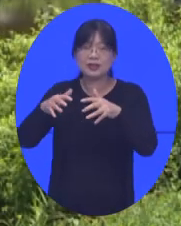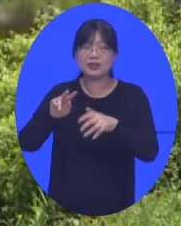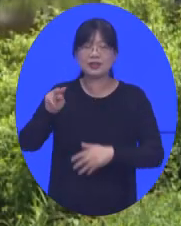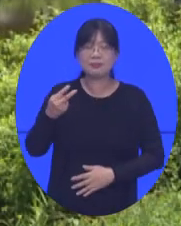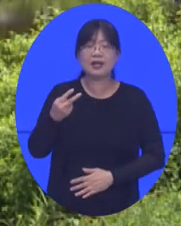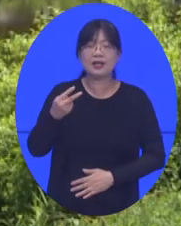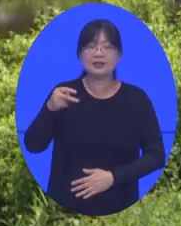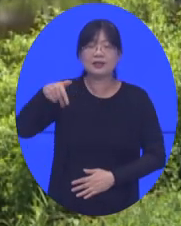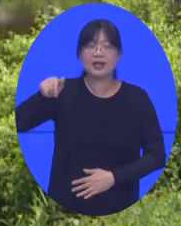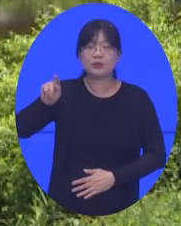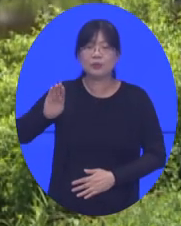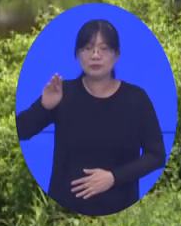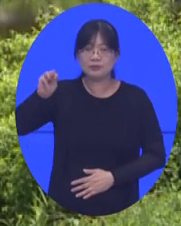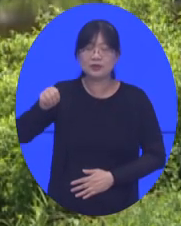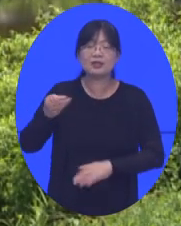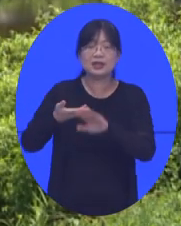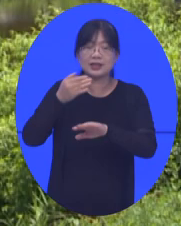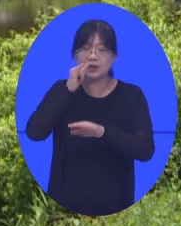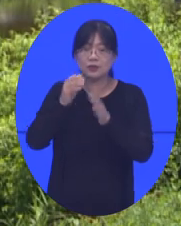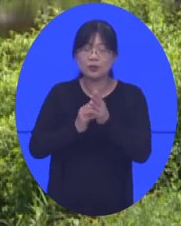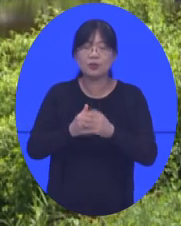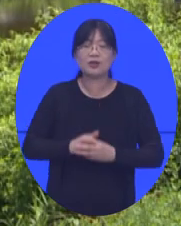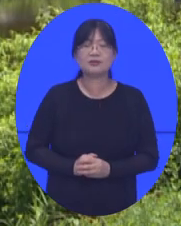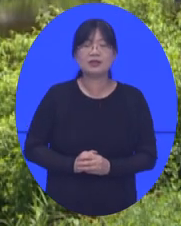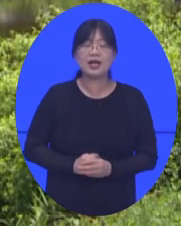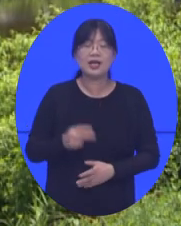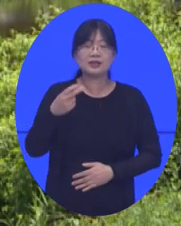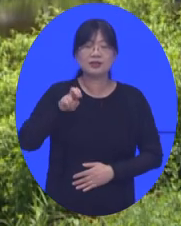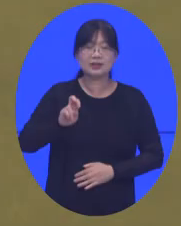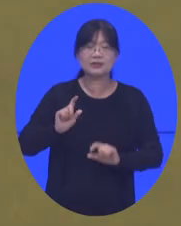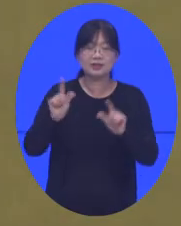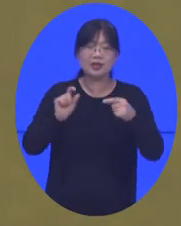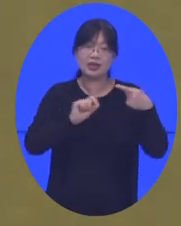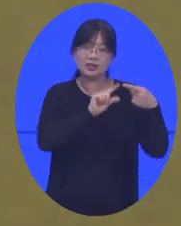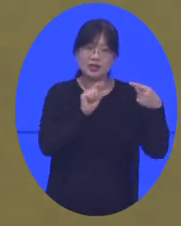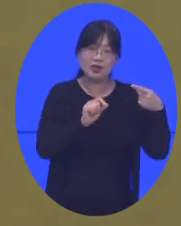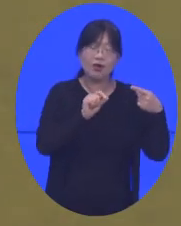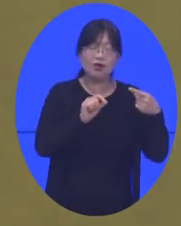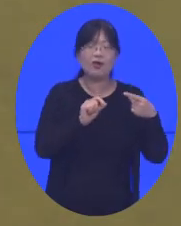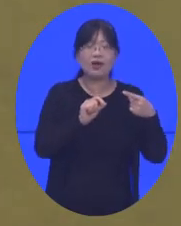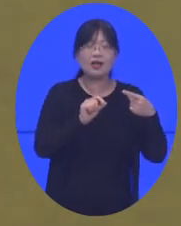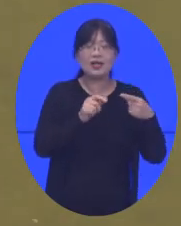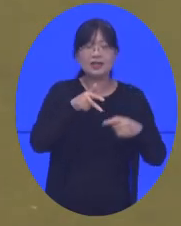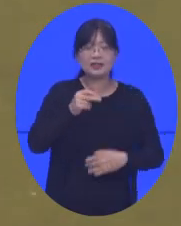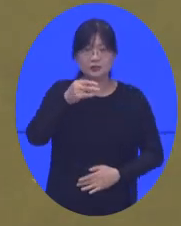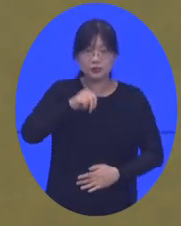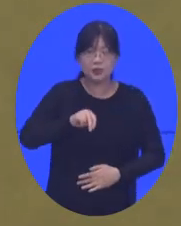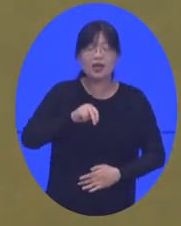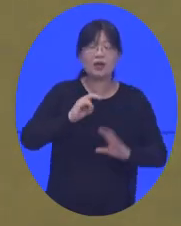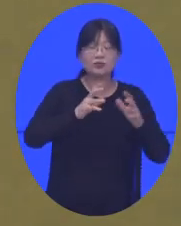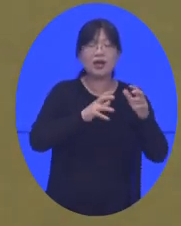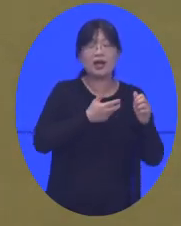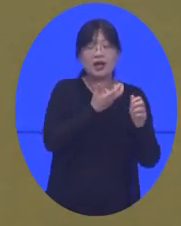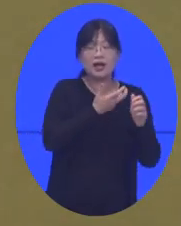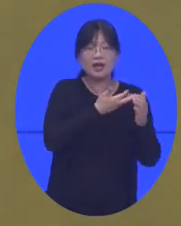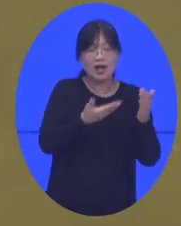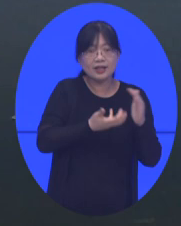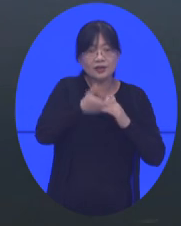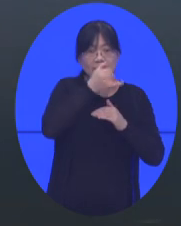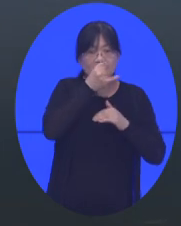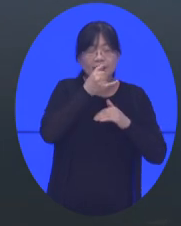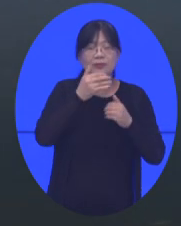이상이며 지류하천인 신천이 2020년 1월 국가하천으로 승격되면서 하천체계상 국가하천 승격이